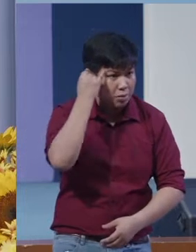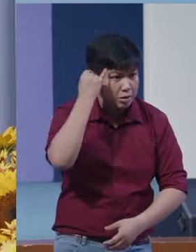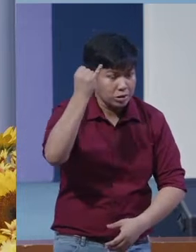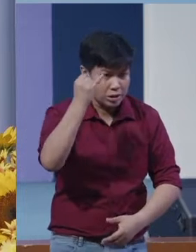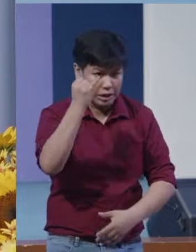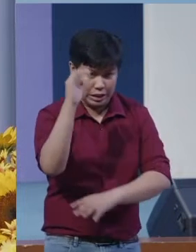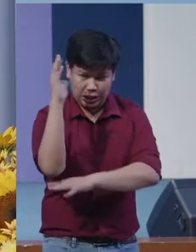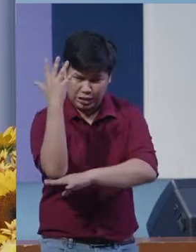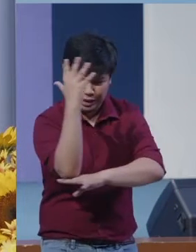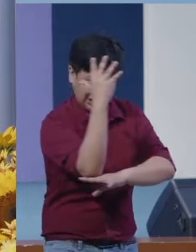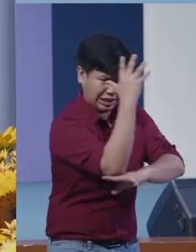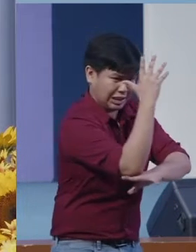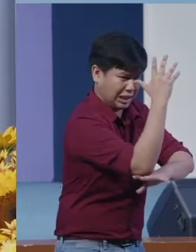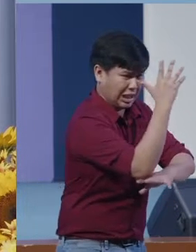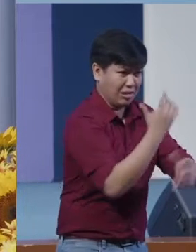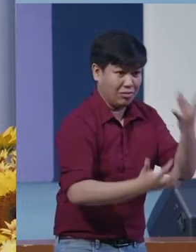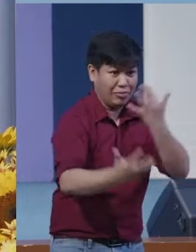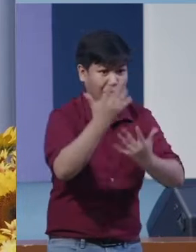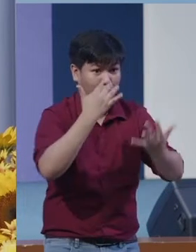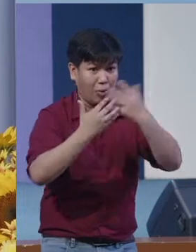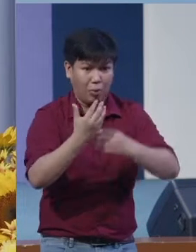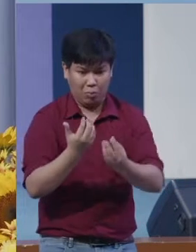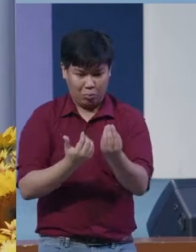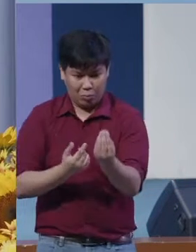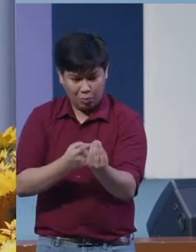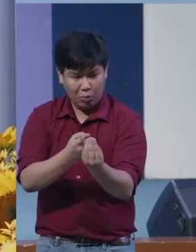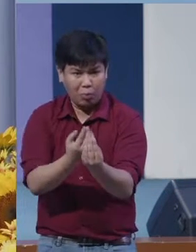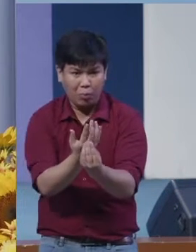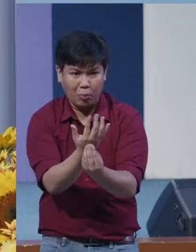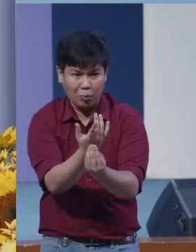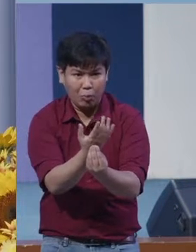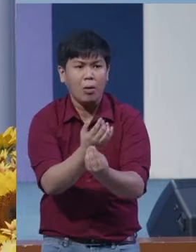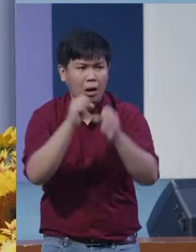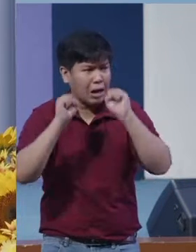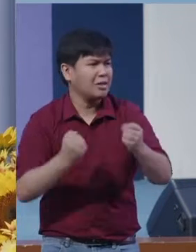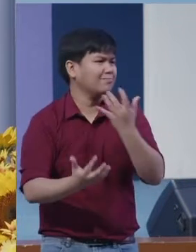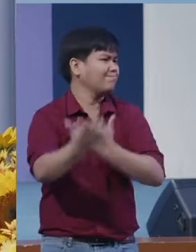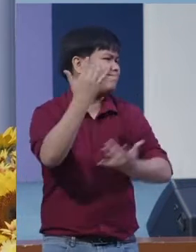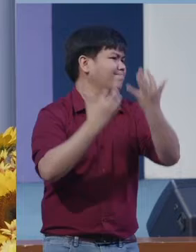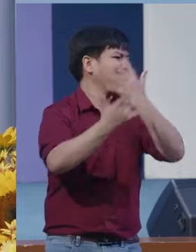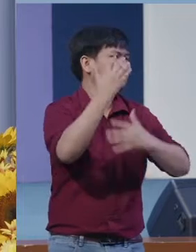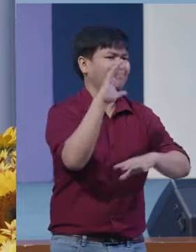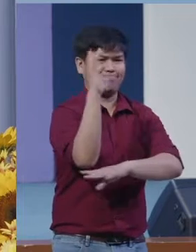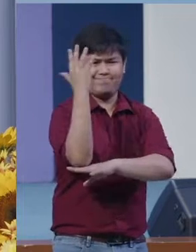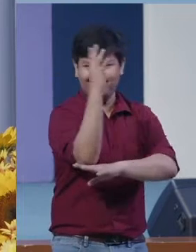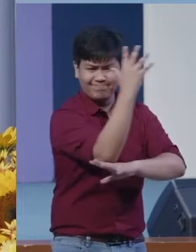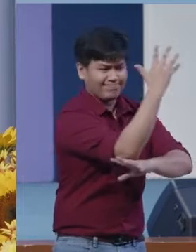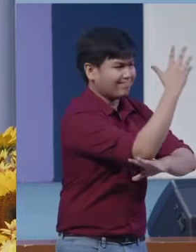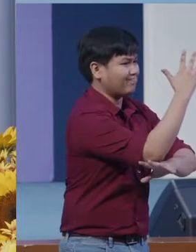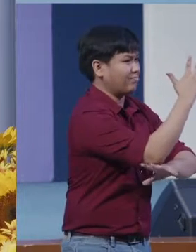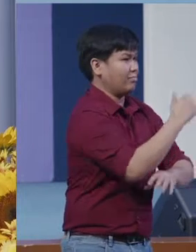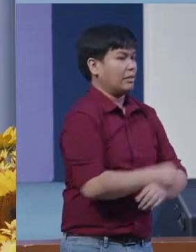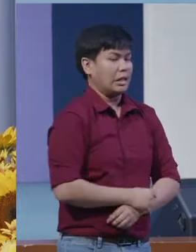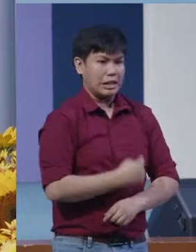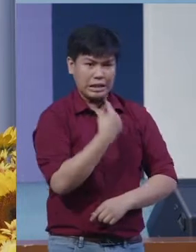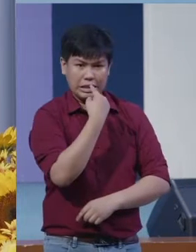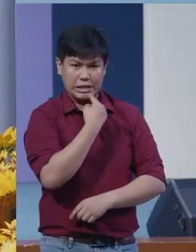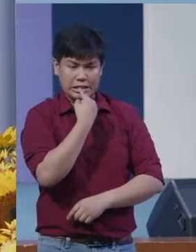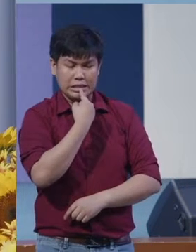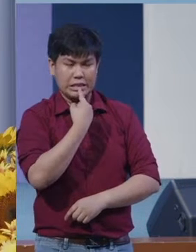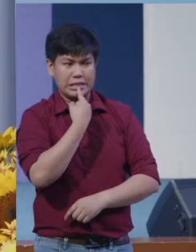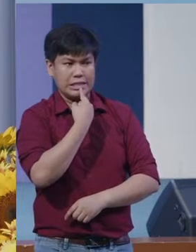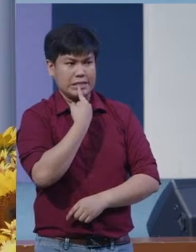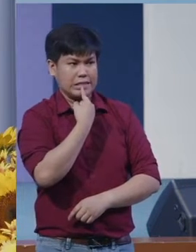fire. And the tongue is a fire, a world of unrighteousness. The tongue is set among